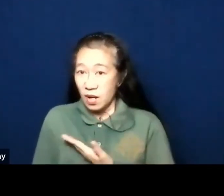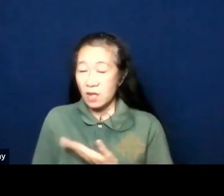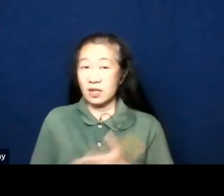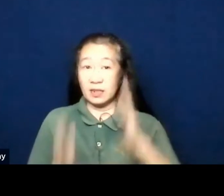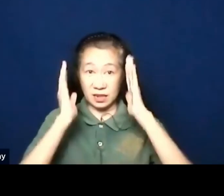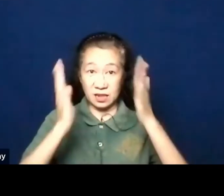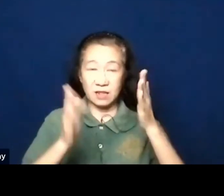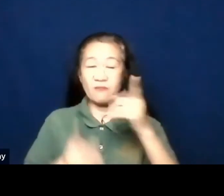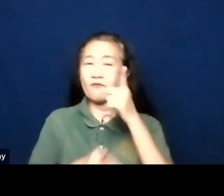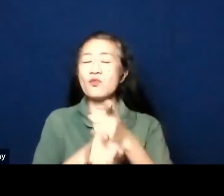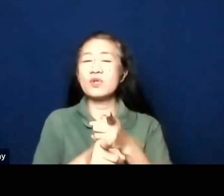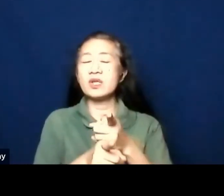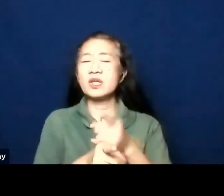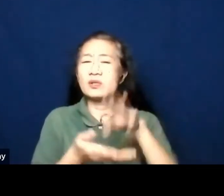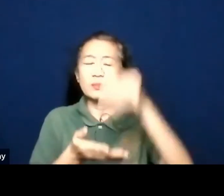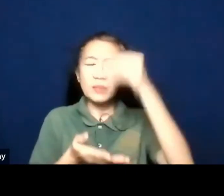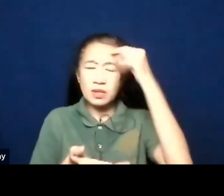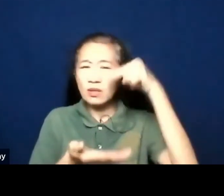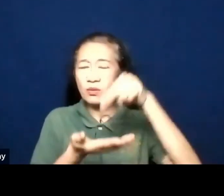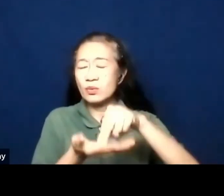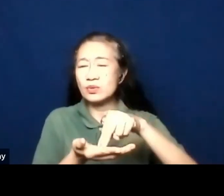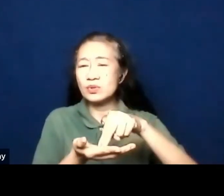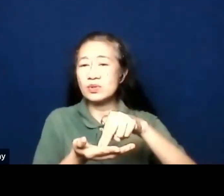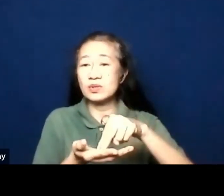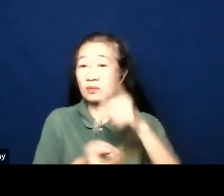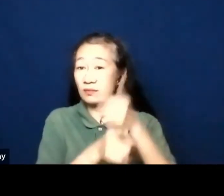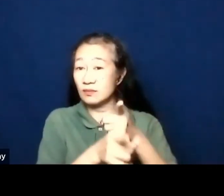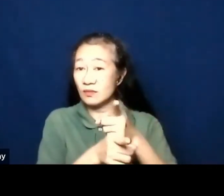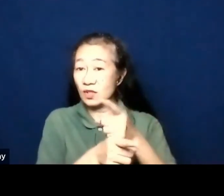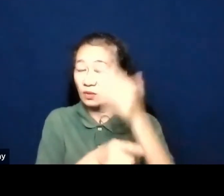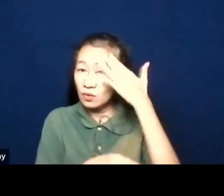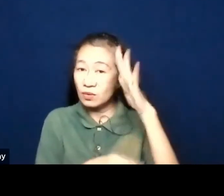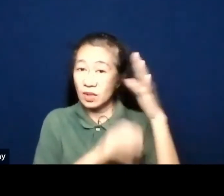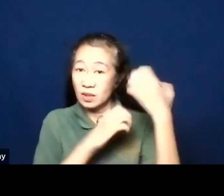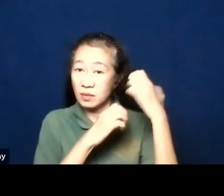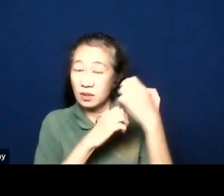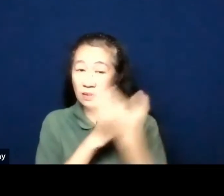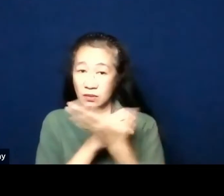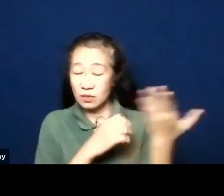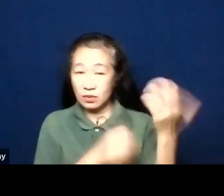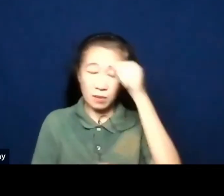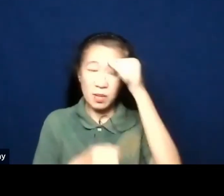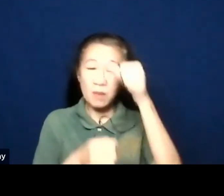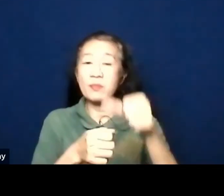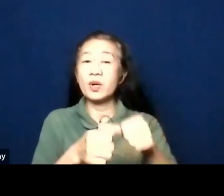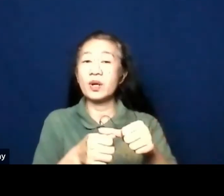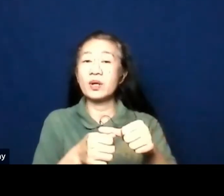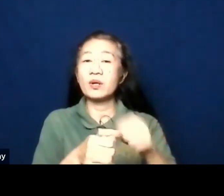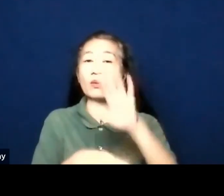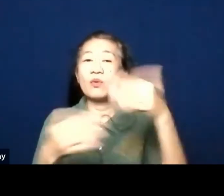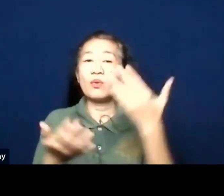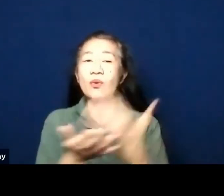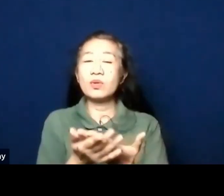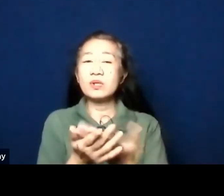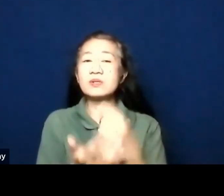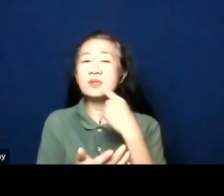at nagkukuha tayo ng mga notes. No? I don't expect you to remember lahat ng